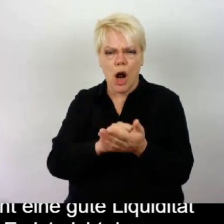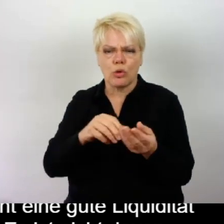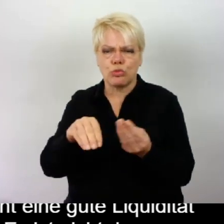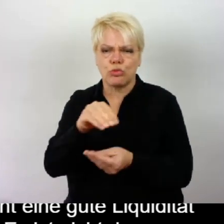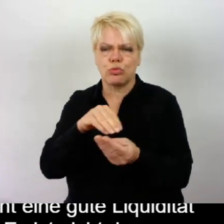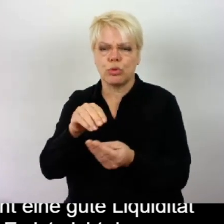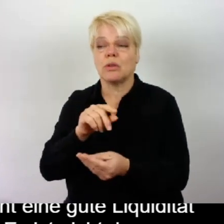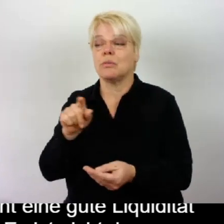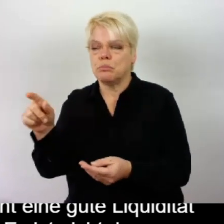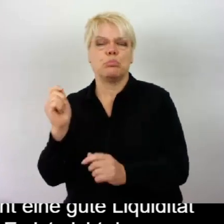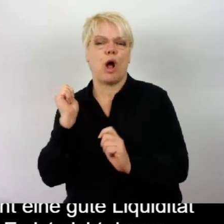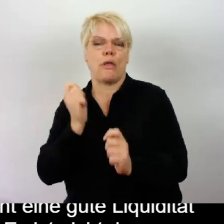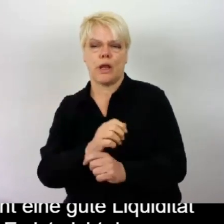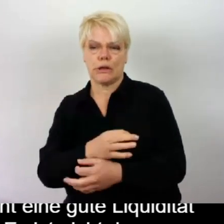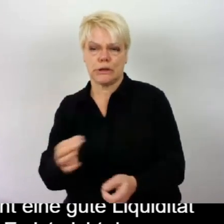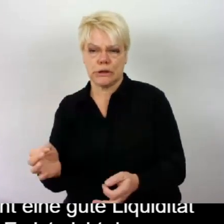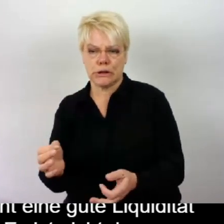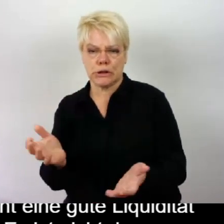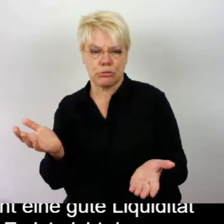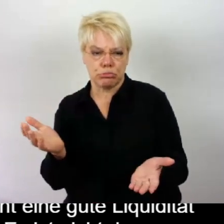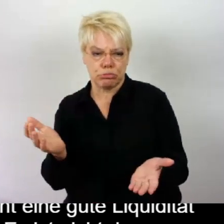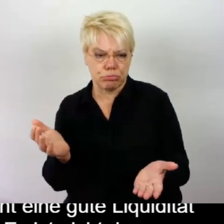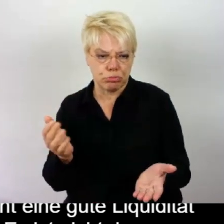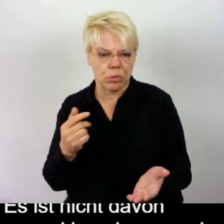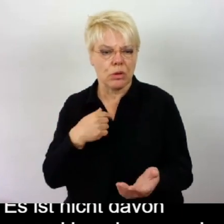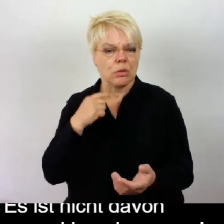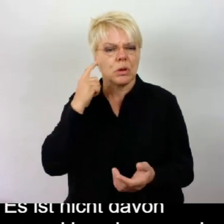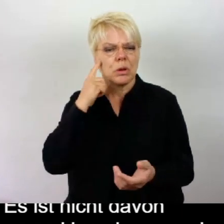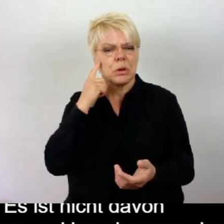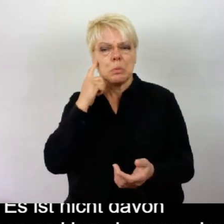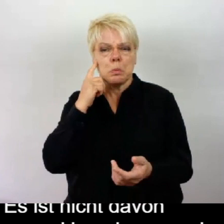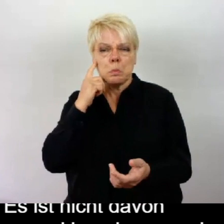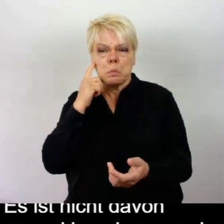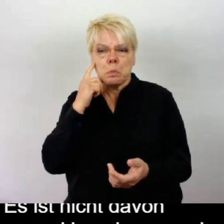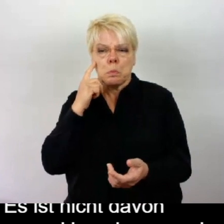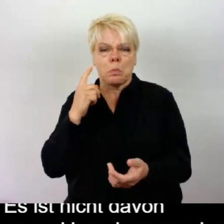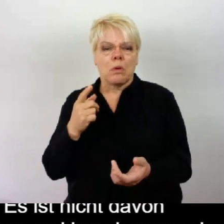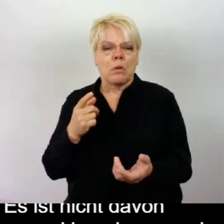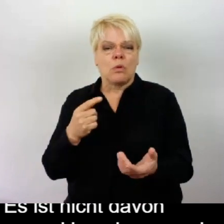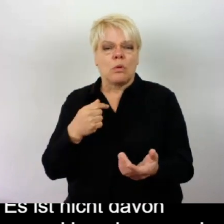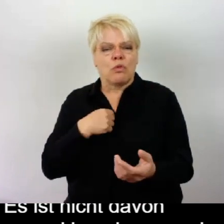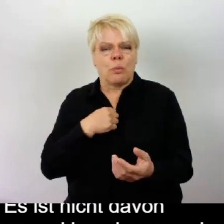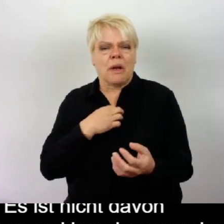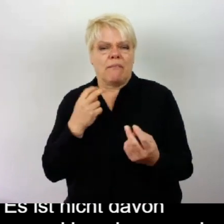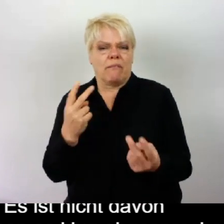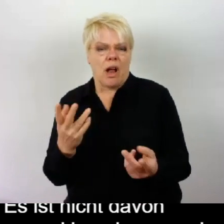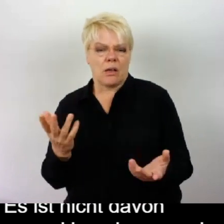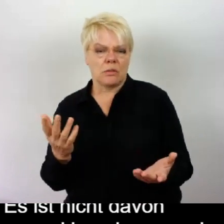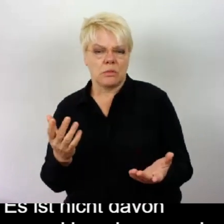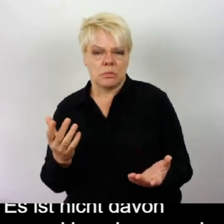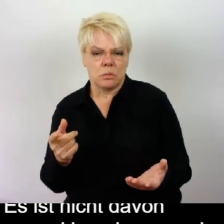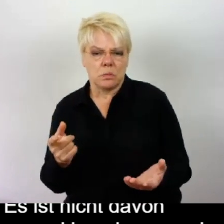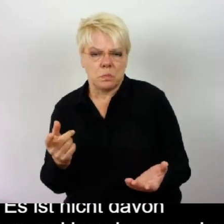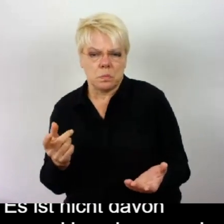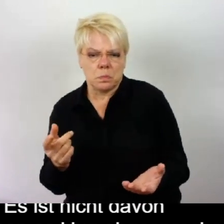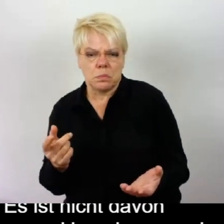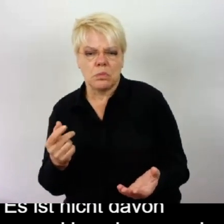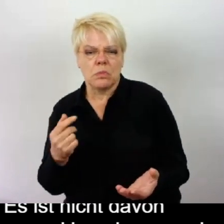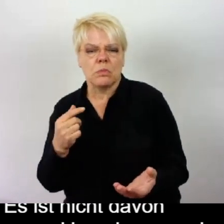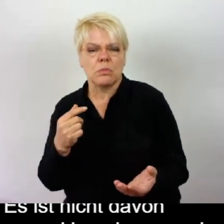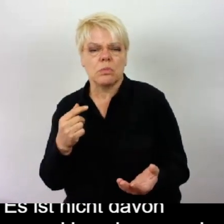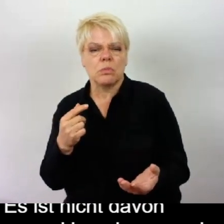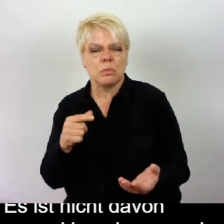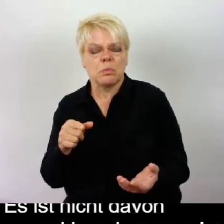Diese Dinge haben wir aufgenommen und deshalb den Kreis nochmal weiter geschafft und gefasst und hier jetzt eben nochmal 50